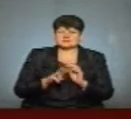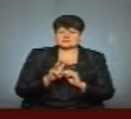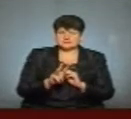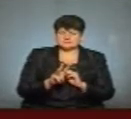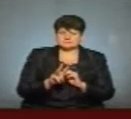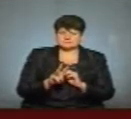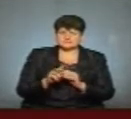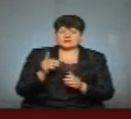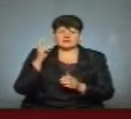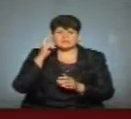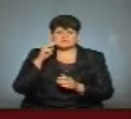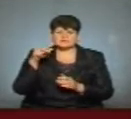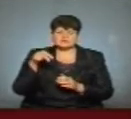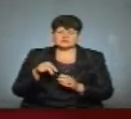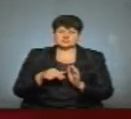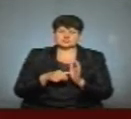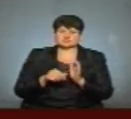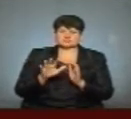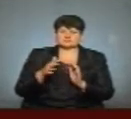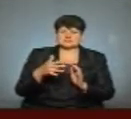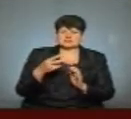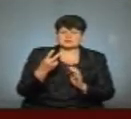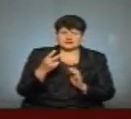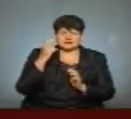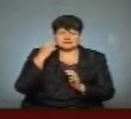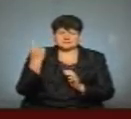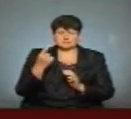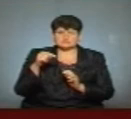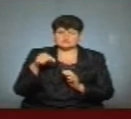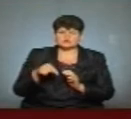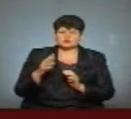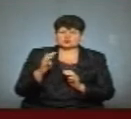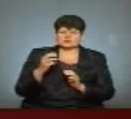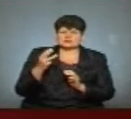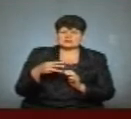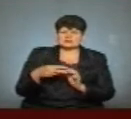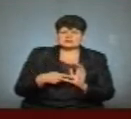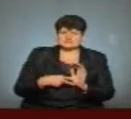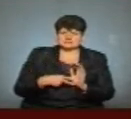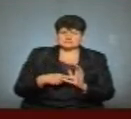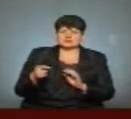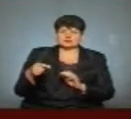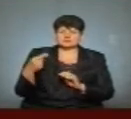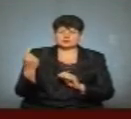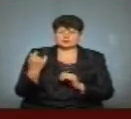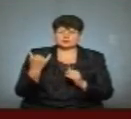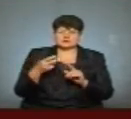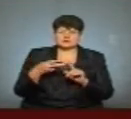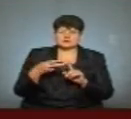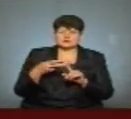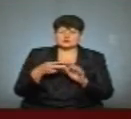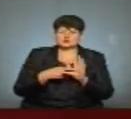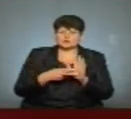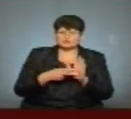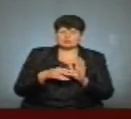3083, далі йде місто Київ – 2652 та Київська область – 1437. Тернопільщина сьогодні на сьомому